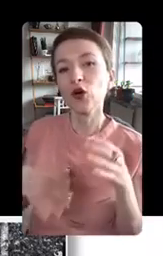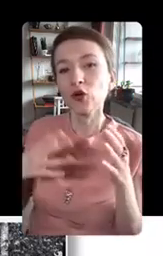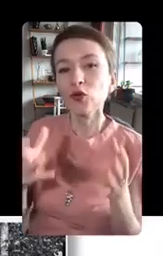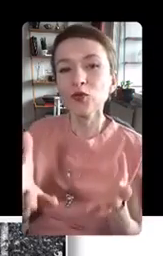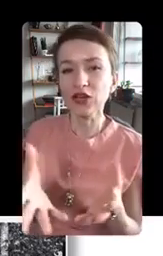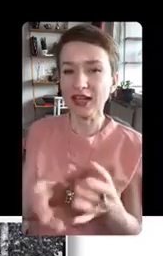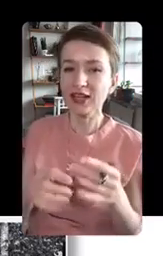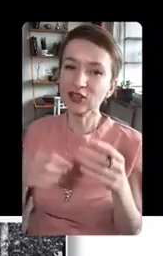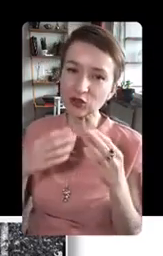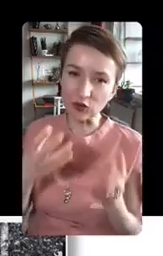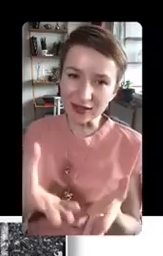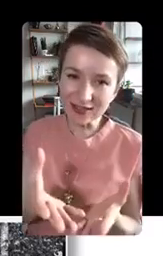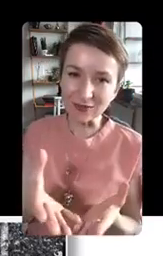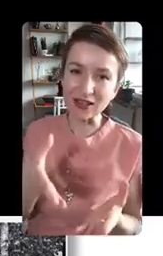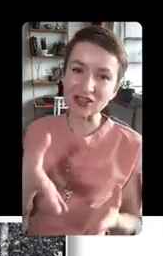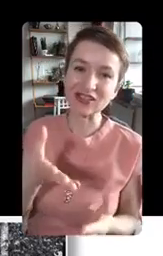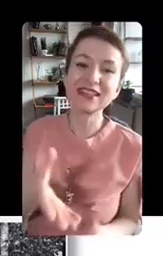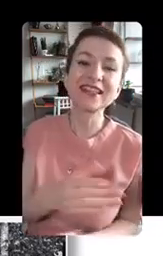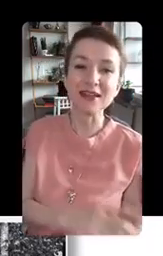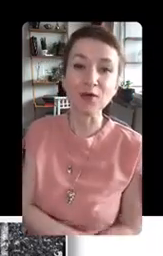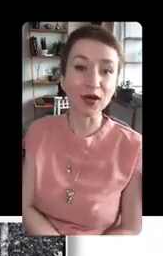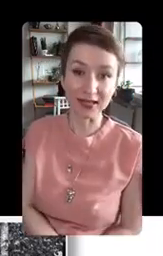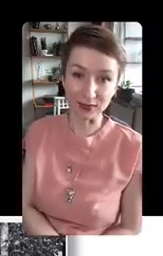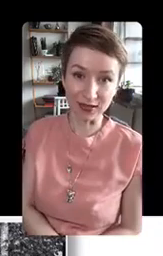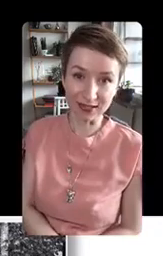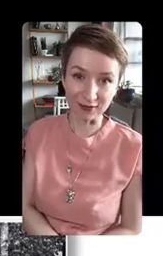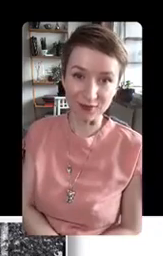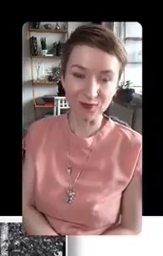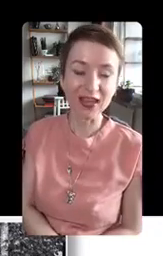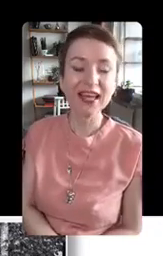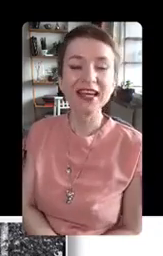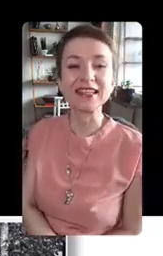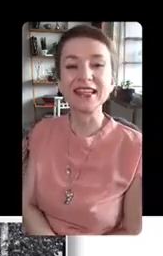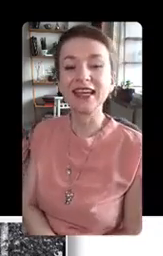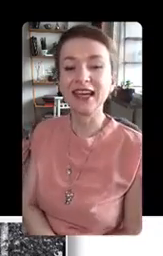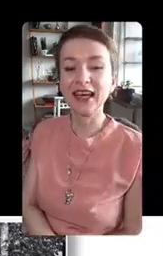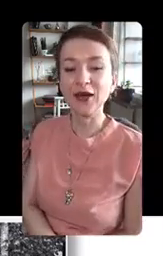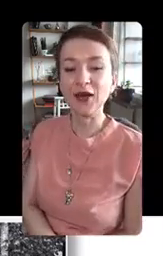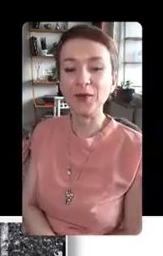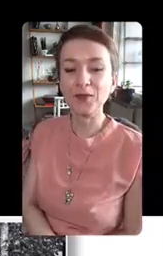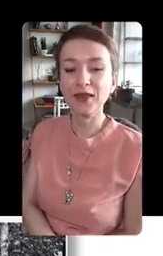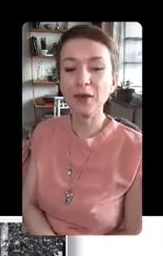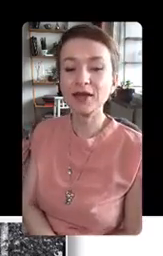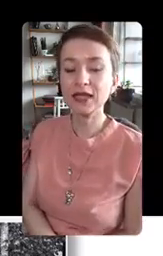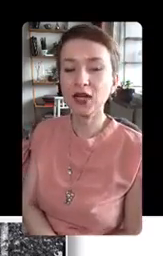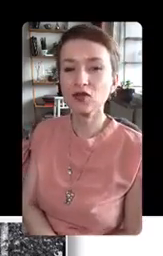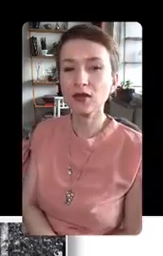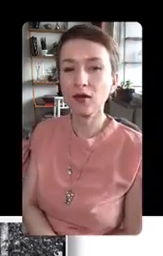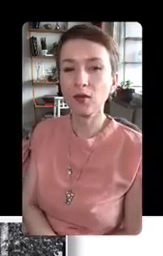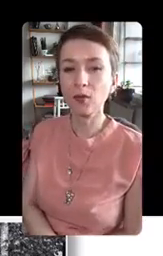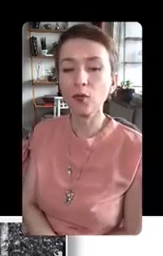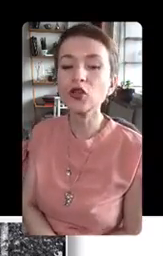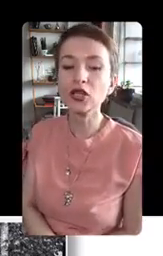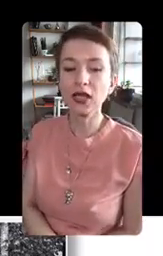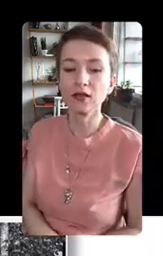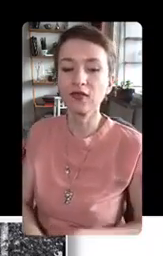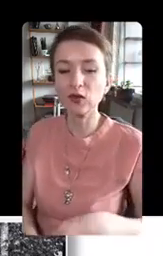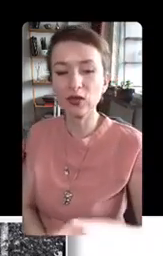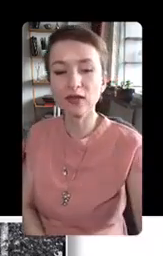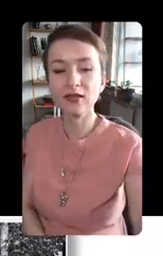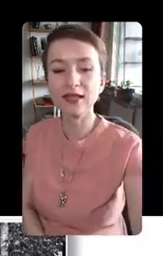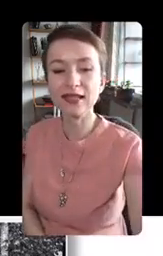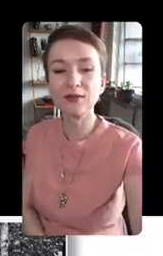вас глубже с нюансами жизни самой Эльзы Бесков, где я постараюсь